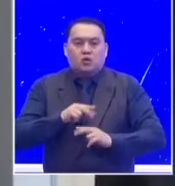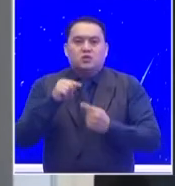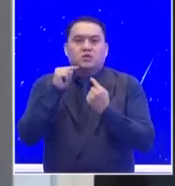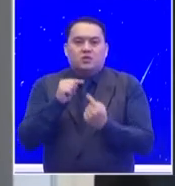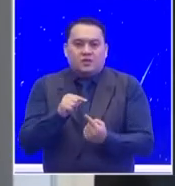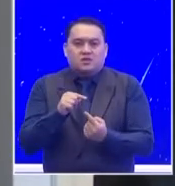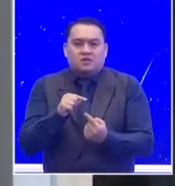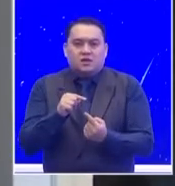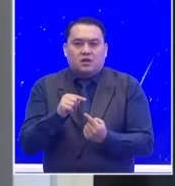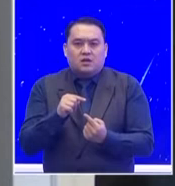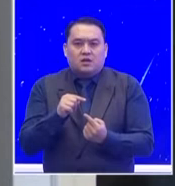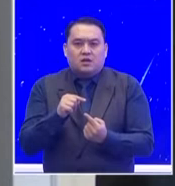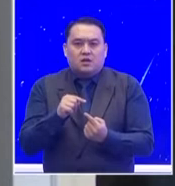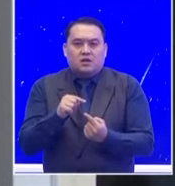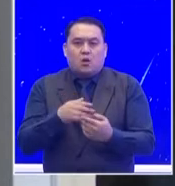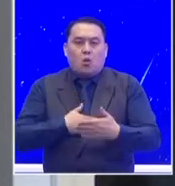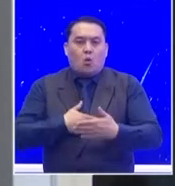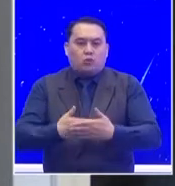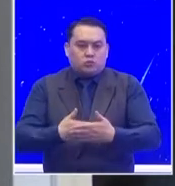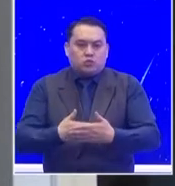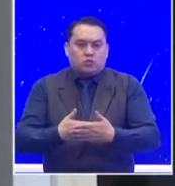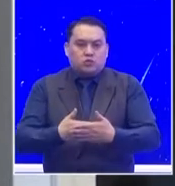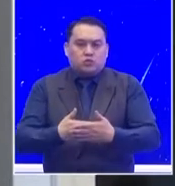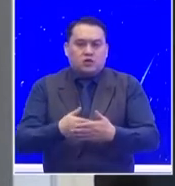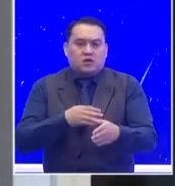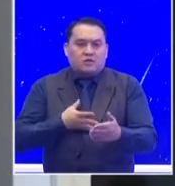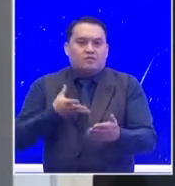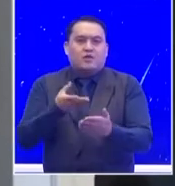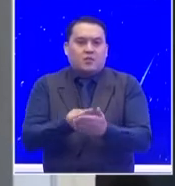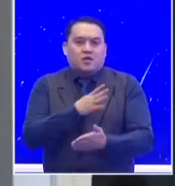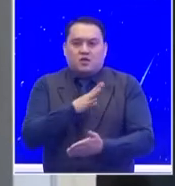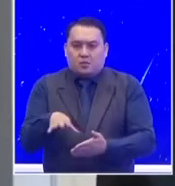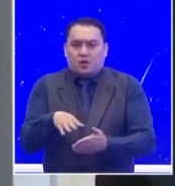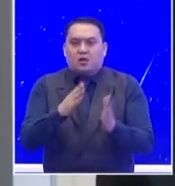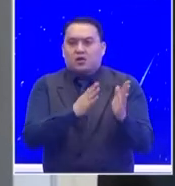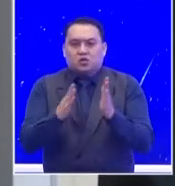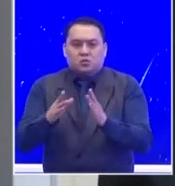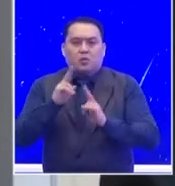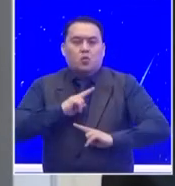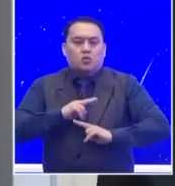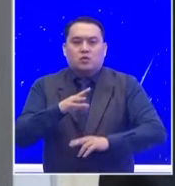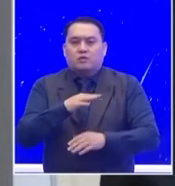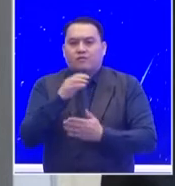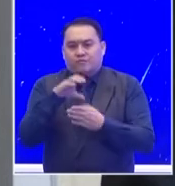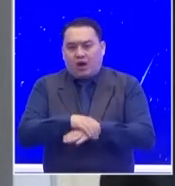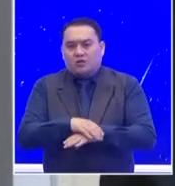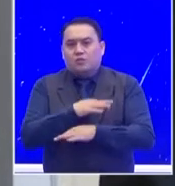Соответственно, отпускные, допустим, не выплачиваются, режим рабочего времени не соблюдается. Ну, фактов очень